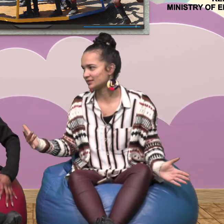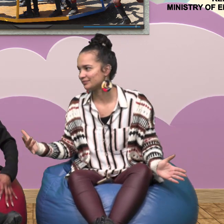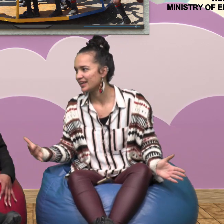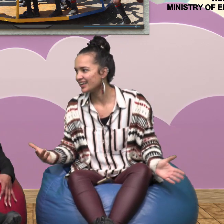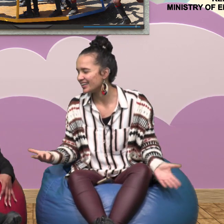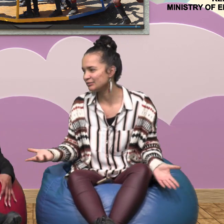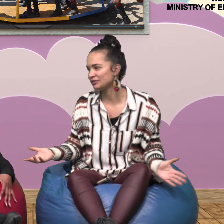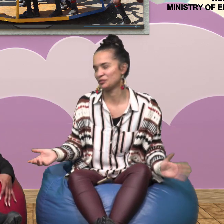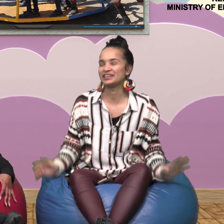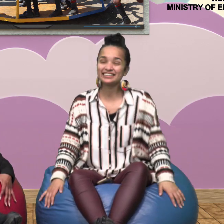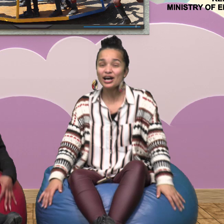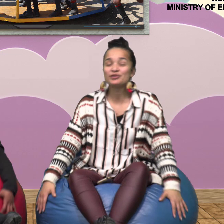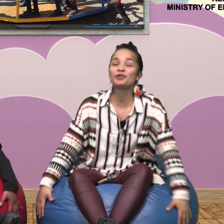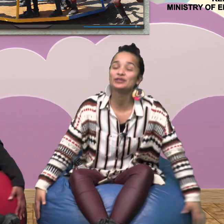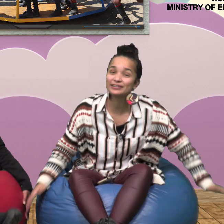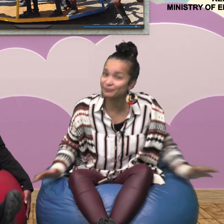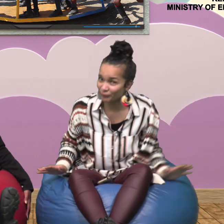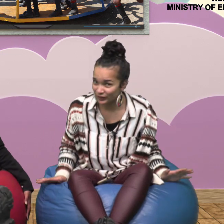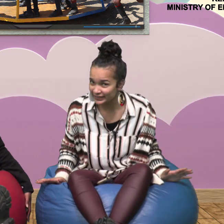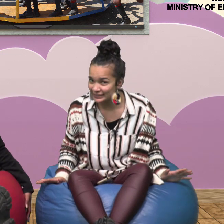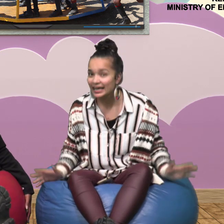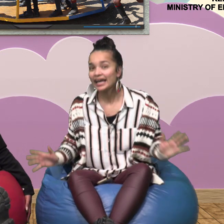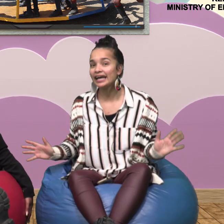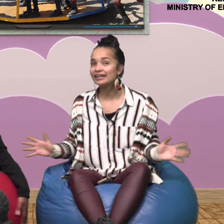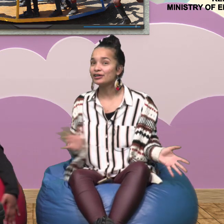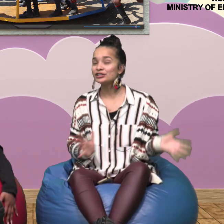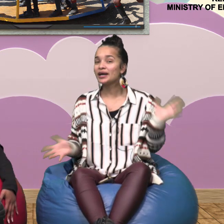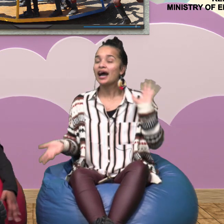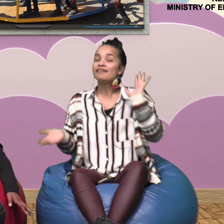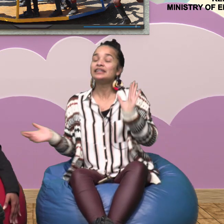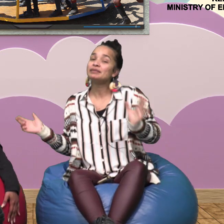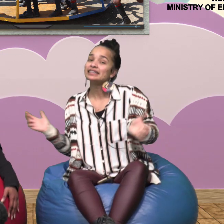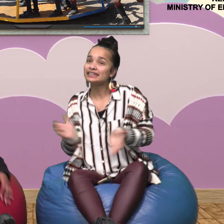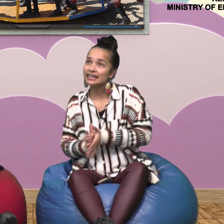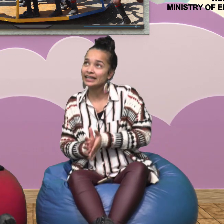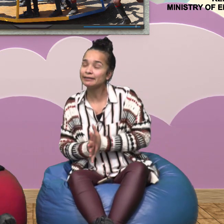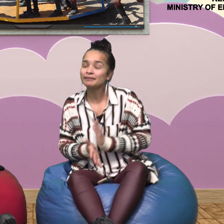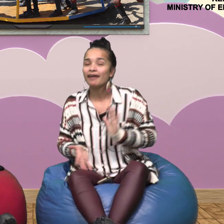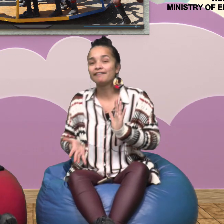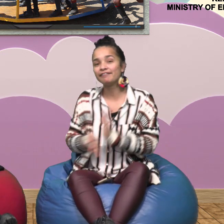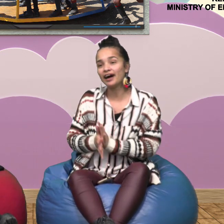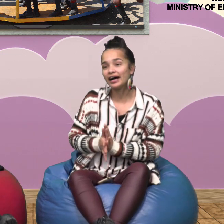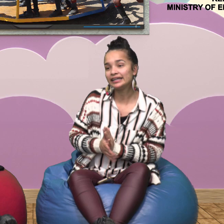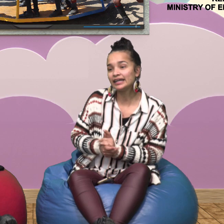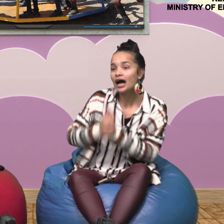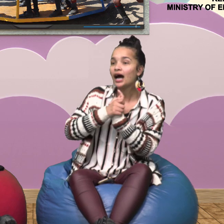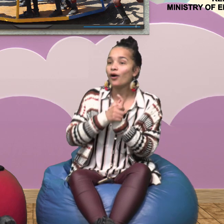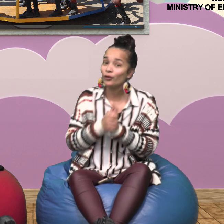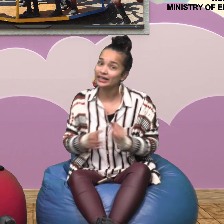wolkies. Is dit? Hulle noem dit wolkies. So vir ons wolkies en dan wil ons ook vir die ministerie